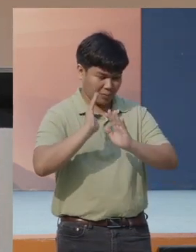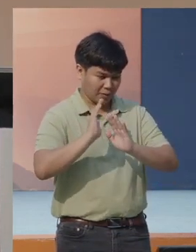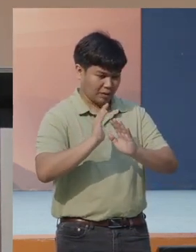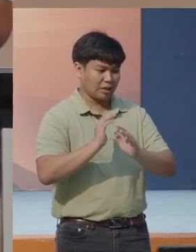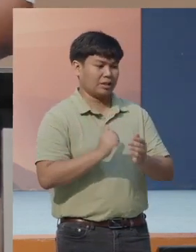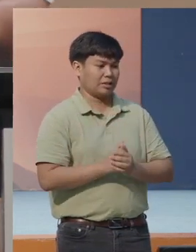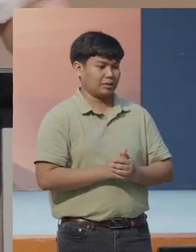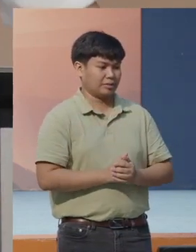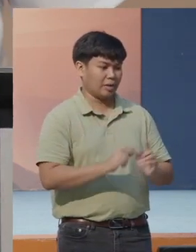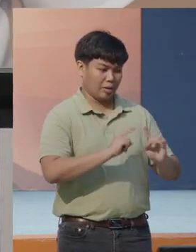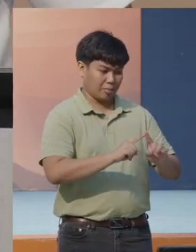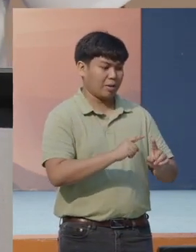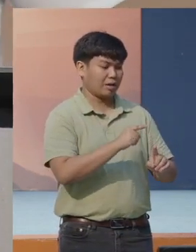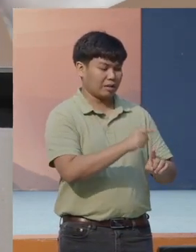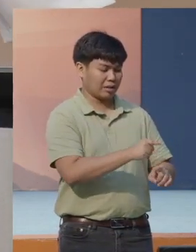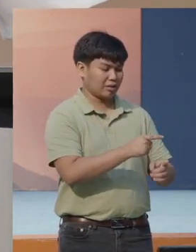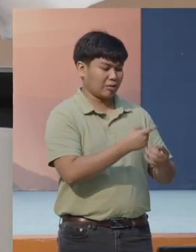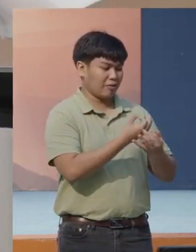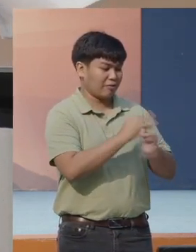present, future.